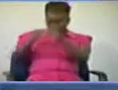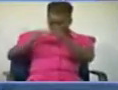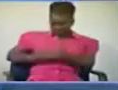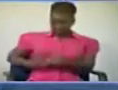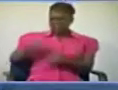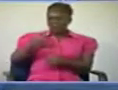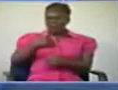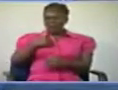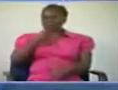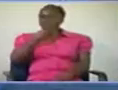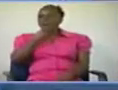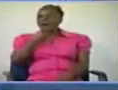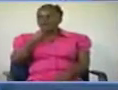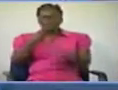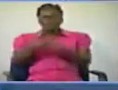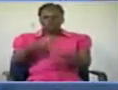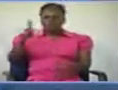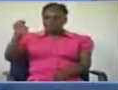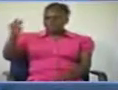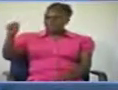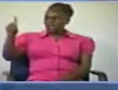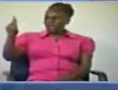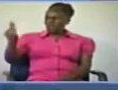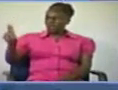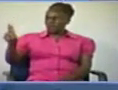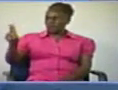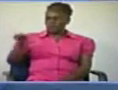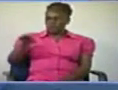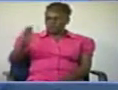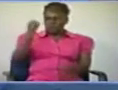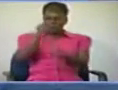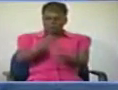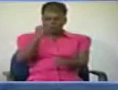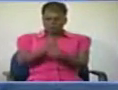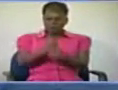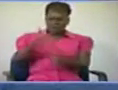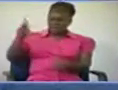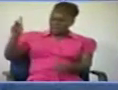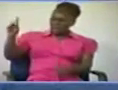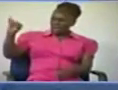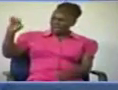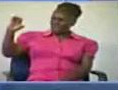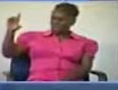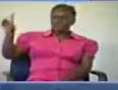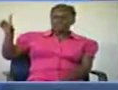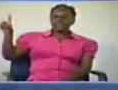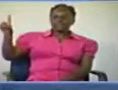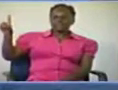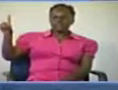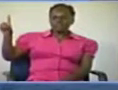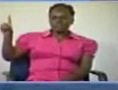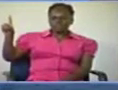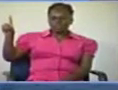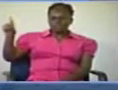yuko bwana ambaye anatoka Kindu Bay. County ya Homa Bay ambaye anafanya kazi katika taasisi ya KCD bwana Elmad